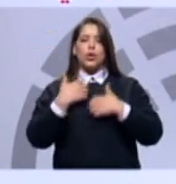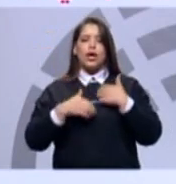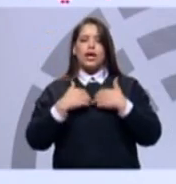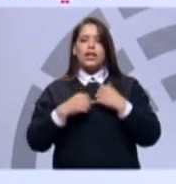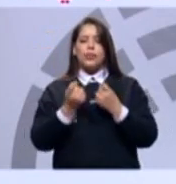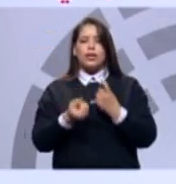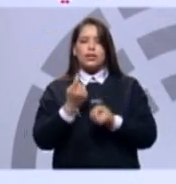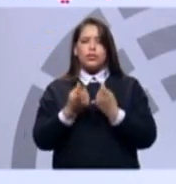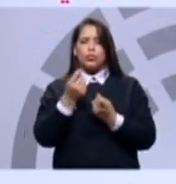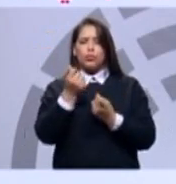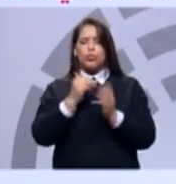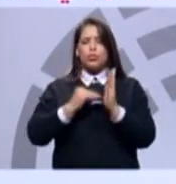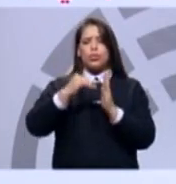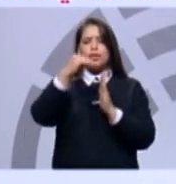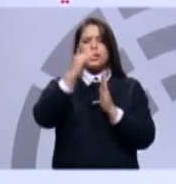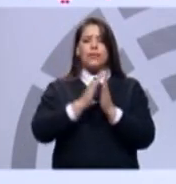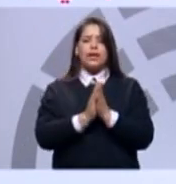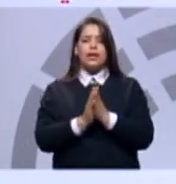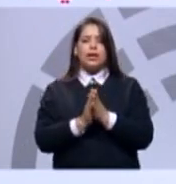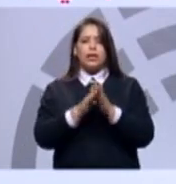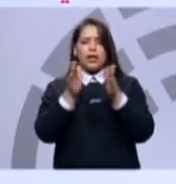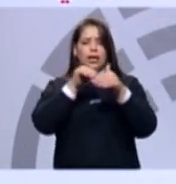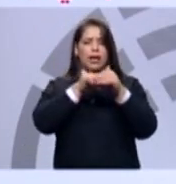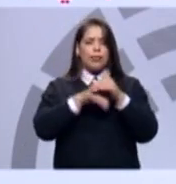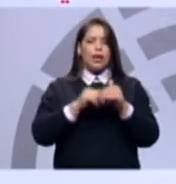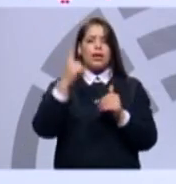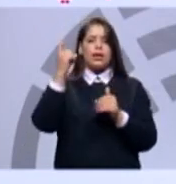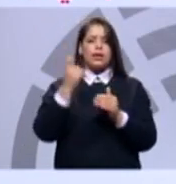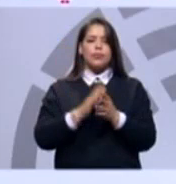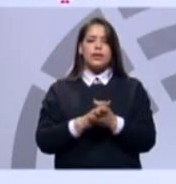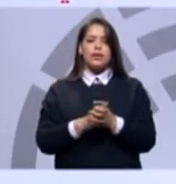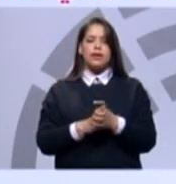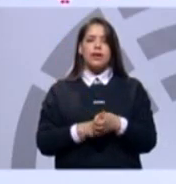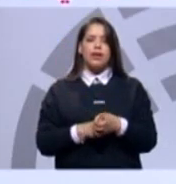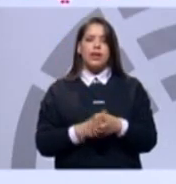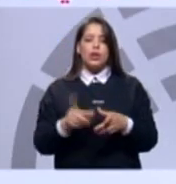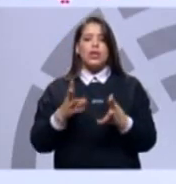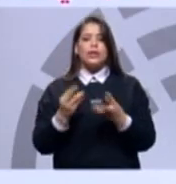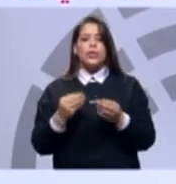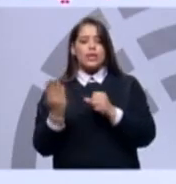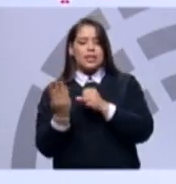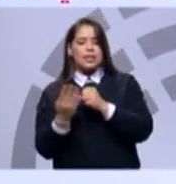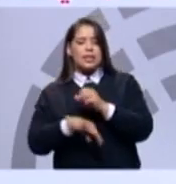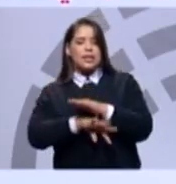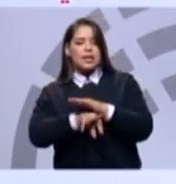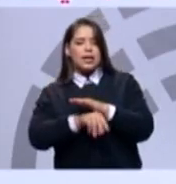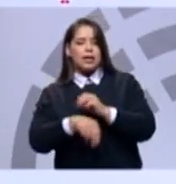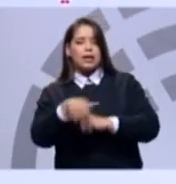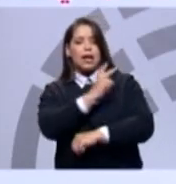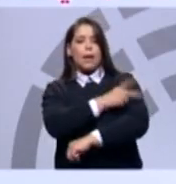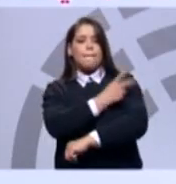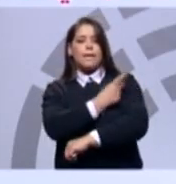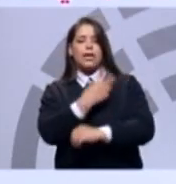الابار وغلاء اسعار المواد الفلاحيه والعلفيه وغيابها في بعض في اكثر الاحيان وكثره سرقات المواشي وغياب الدعم